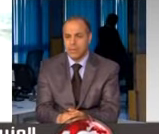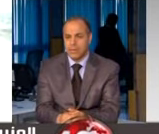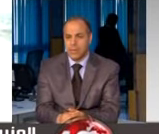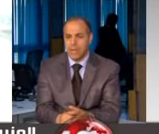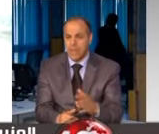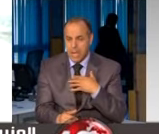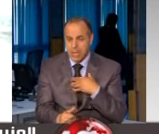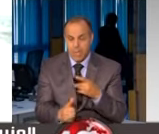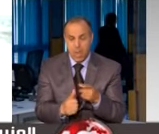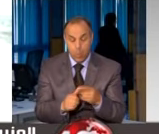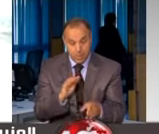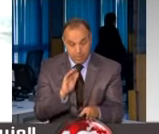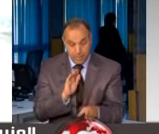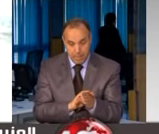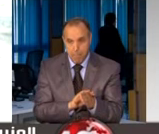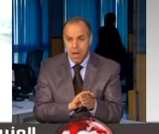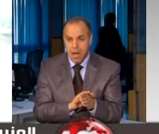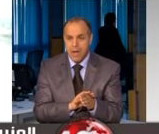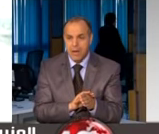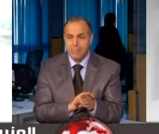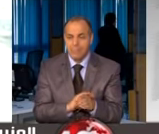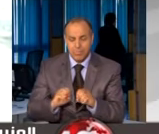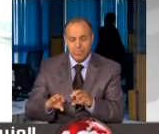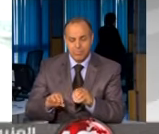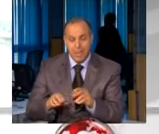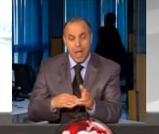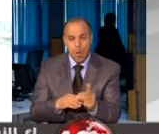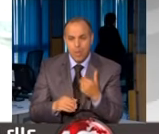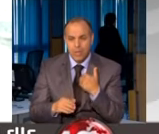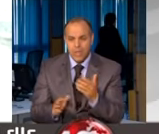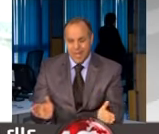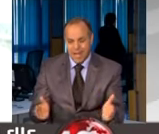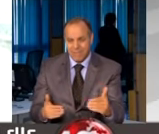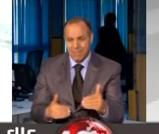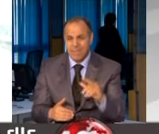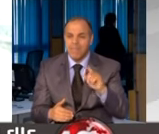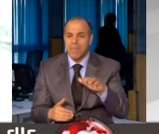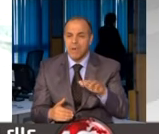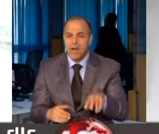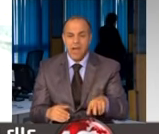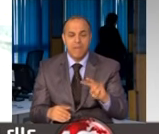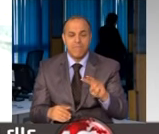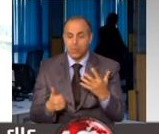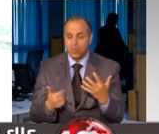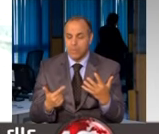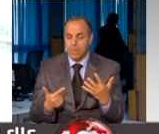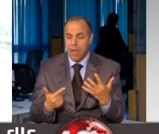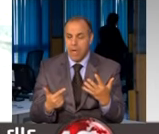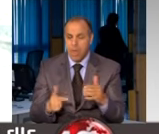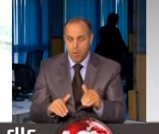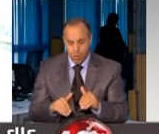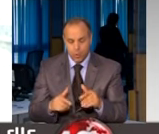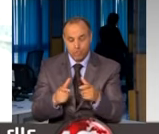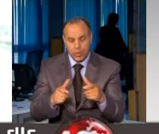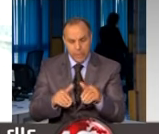احنا من الاوائل اللي بدينا في القطاع تربيه الاحياء المائيه بالاقفاص العايمه في 2007 بدينا